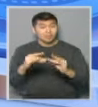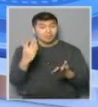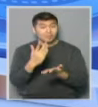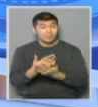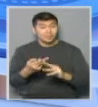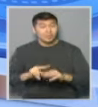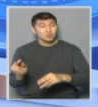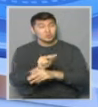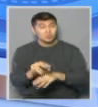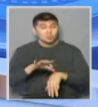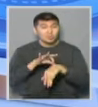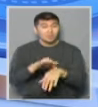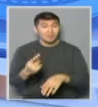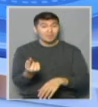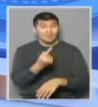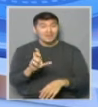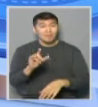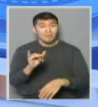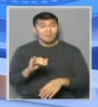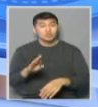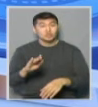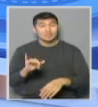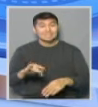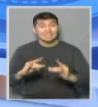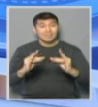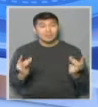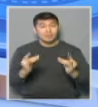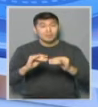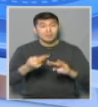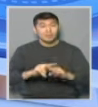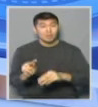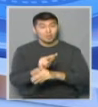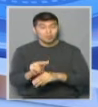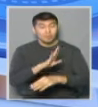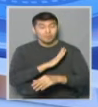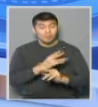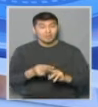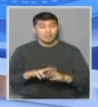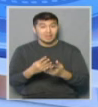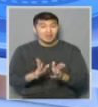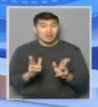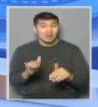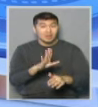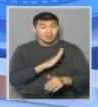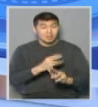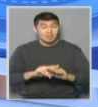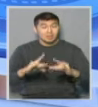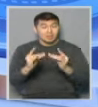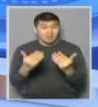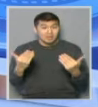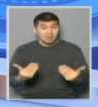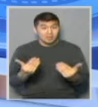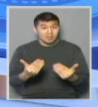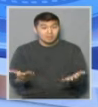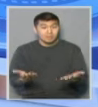Бір қатар жөндеуден өтуде. Соның бірі Балықшы жұмыскер бағытындағы көпір. Аталмыш нысанның жөндеу жұмыстары қалай өтті? Көпірдің қазіргі